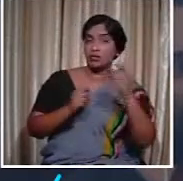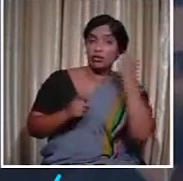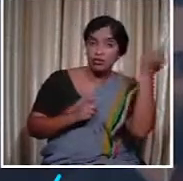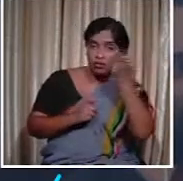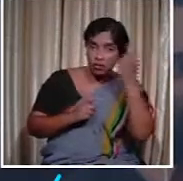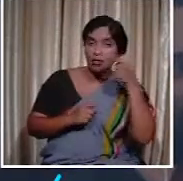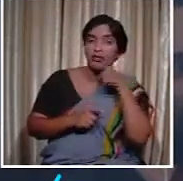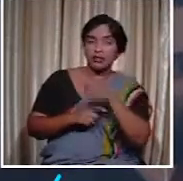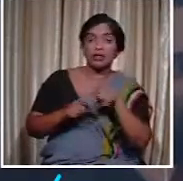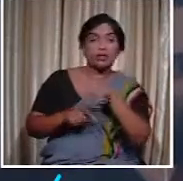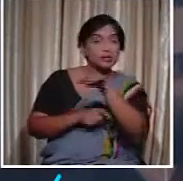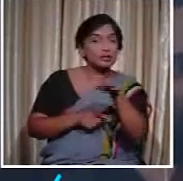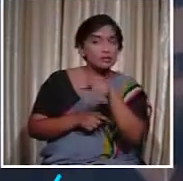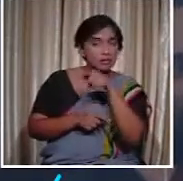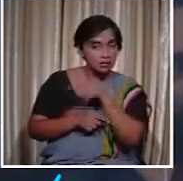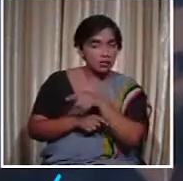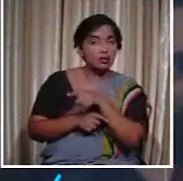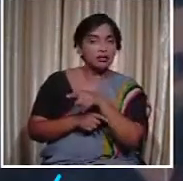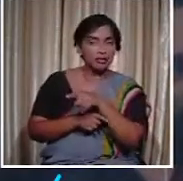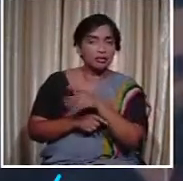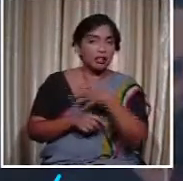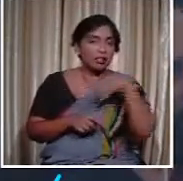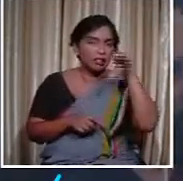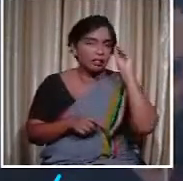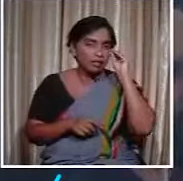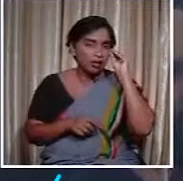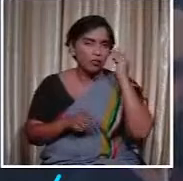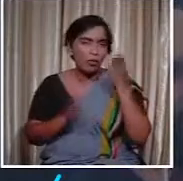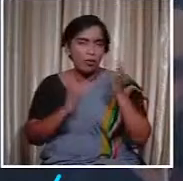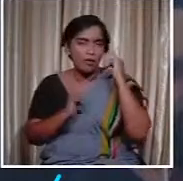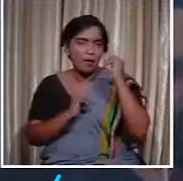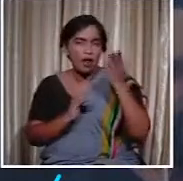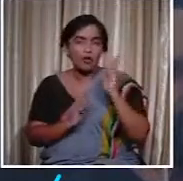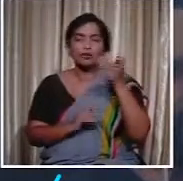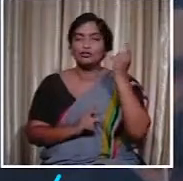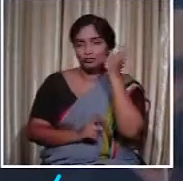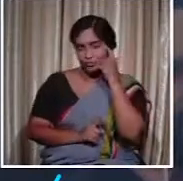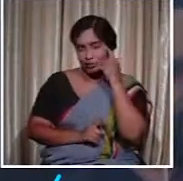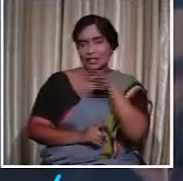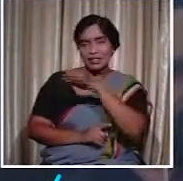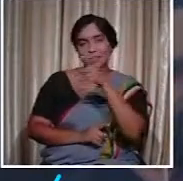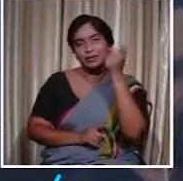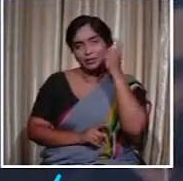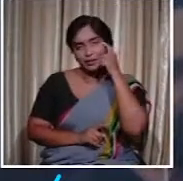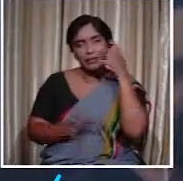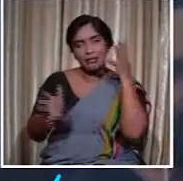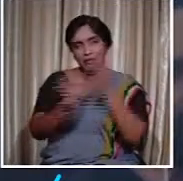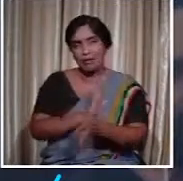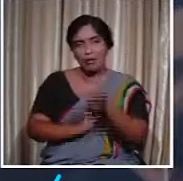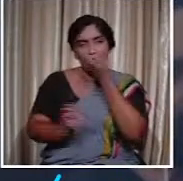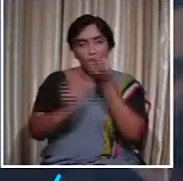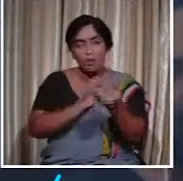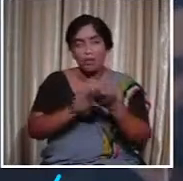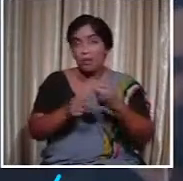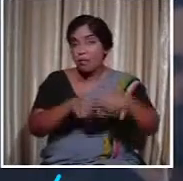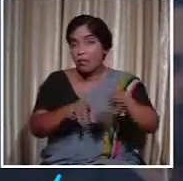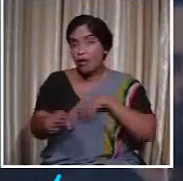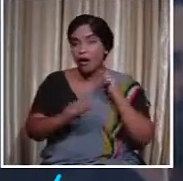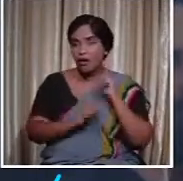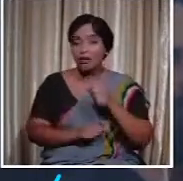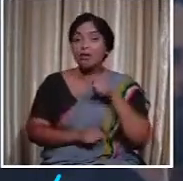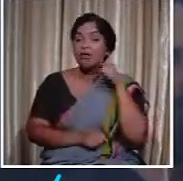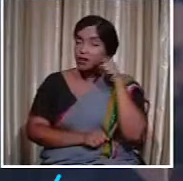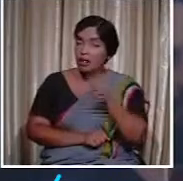හොයාගෙන ඒ සමාජයේ අවබෝධයක් තියෙන කවුද මේක වැරදි කරුවෝ කියලා ඉවරලා කවුද මේවට උර දුන්නේ කියලා. එතකොට ඒ